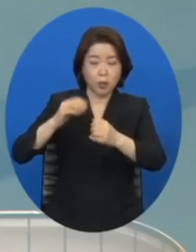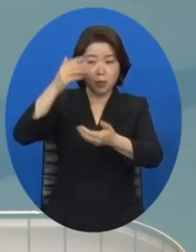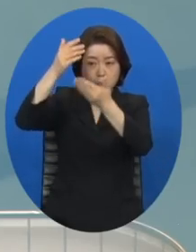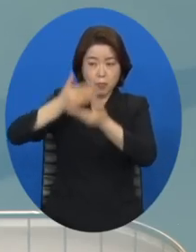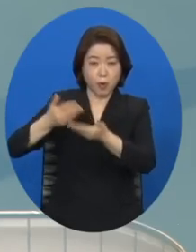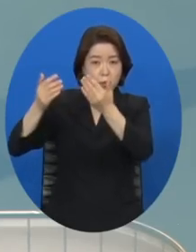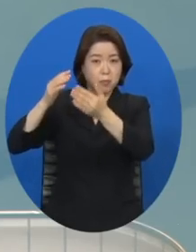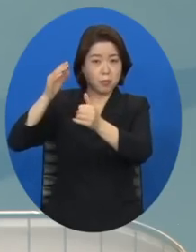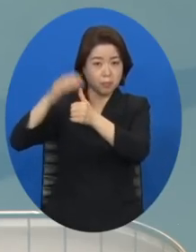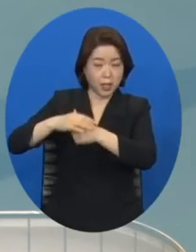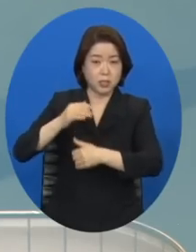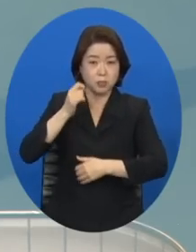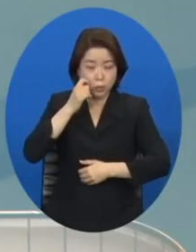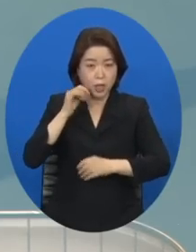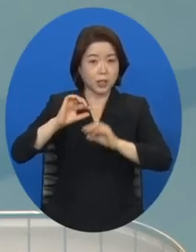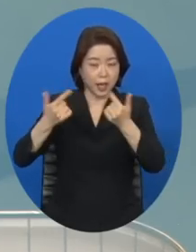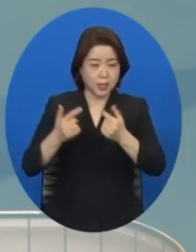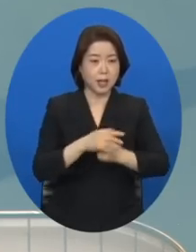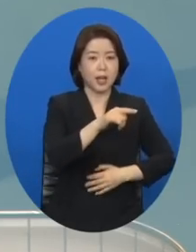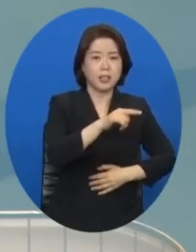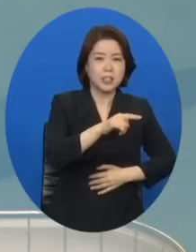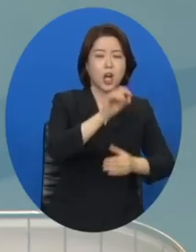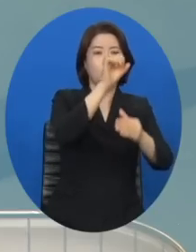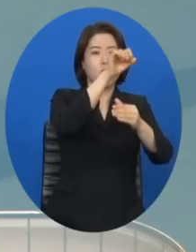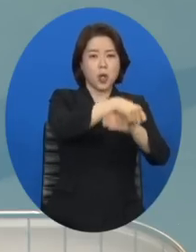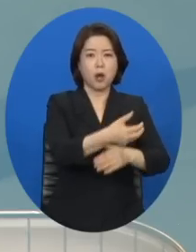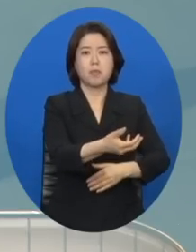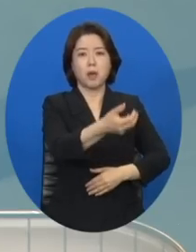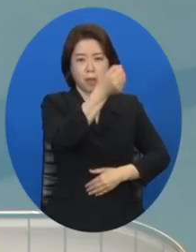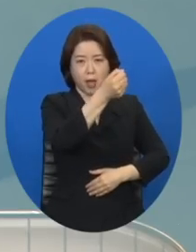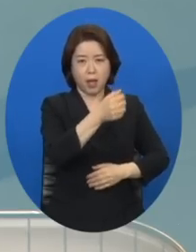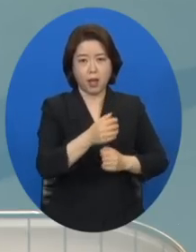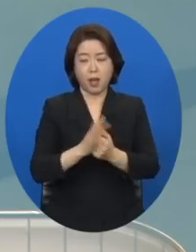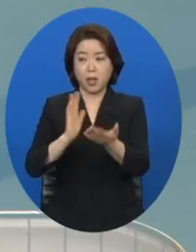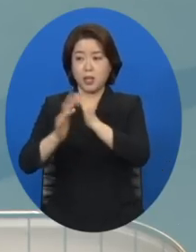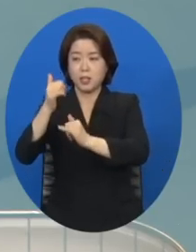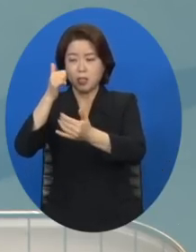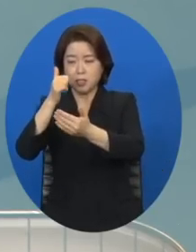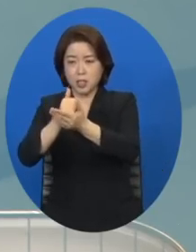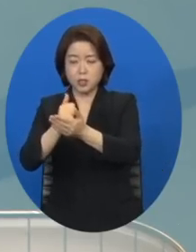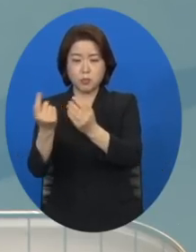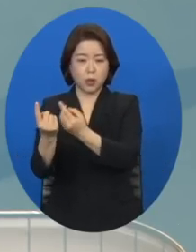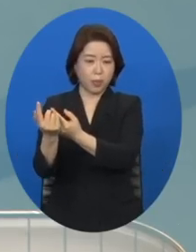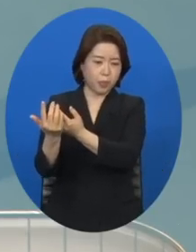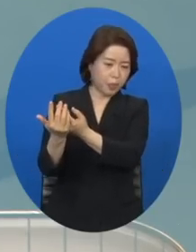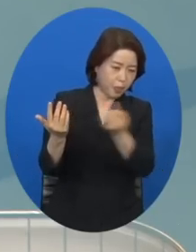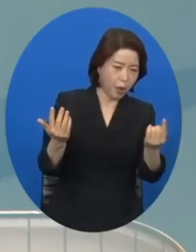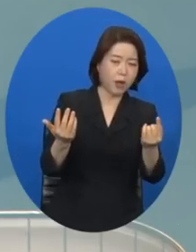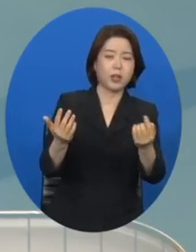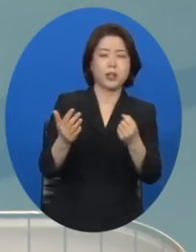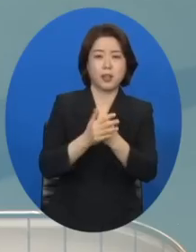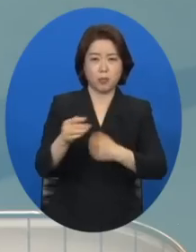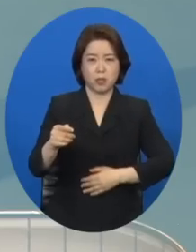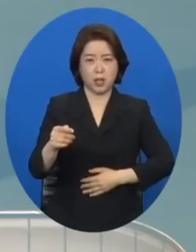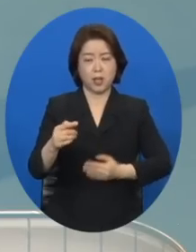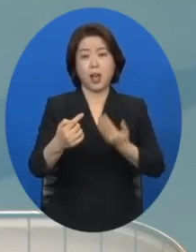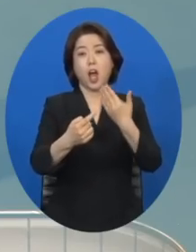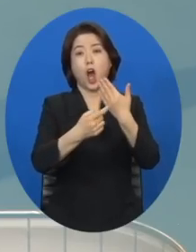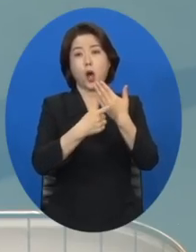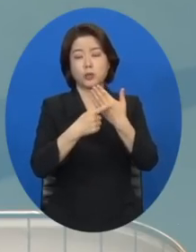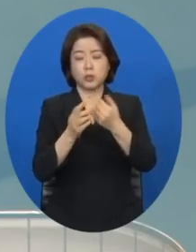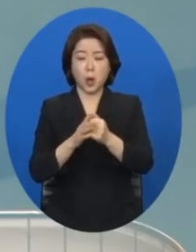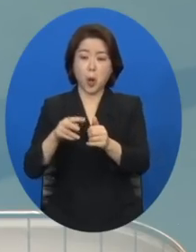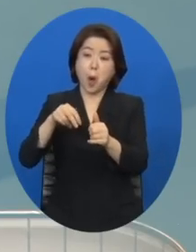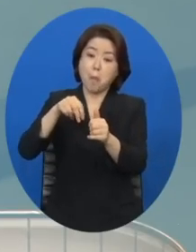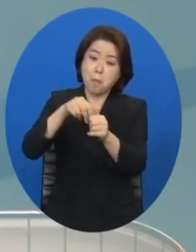뭐예요 가지가 나무인 예수님으로부터 떨어져 나갔기 때문에 겉으로는 붙어 있는